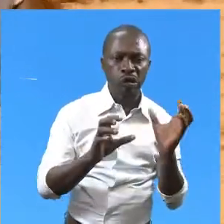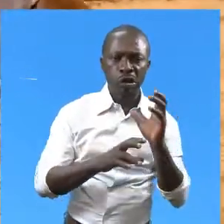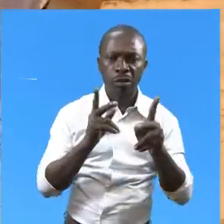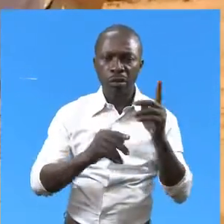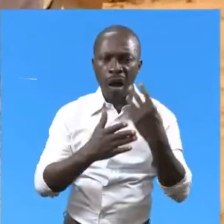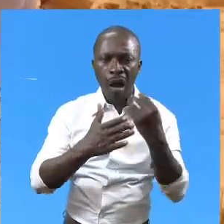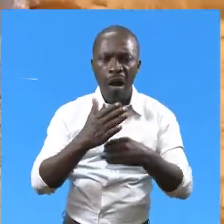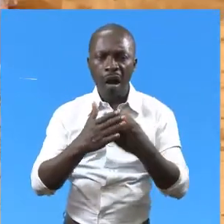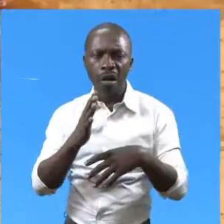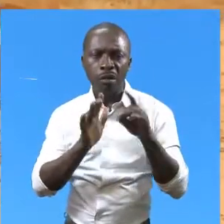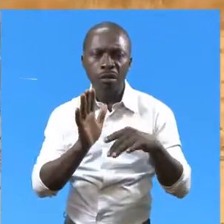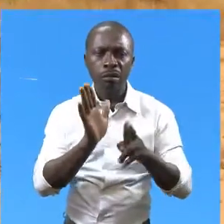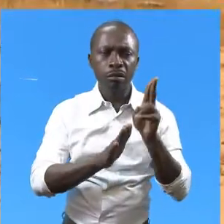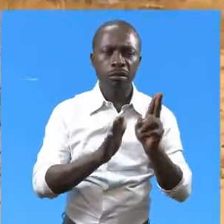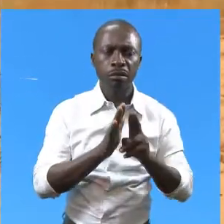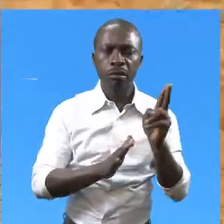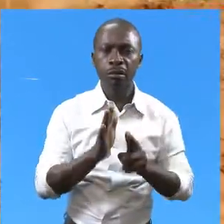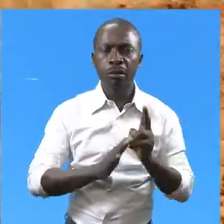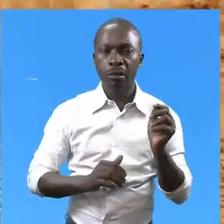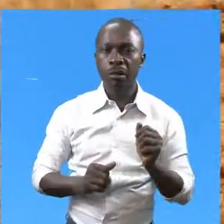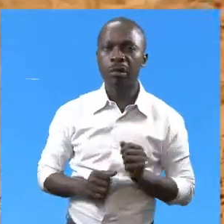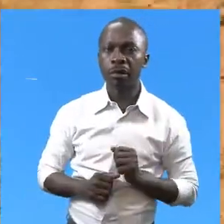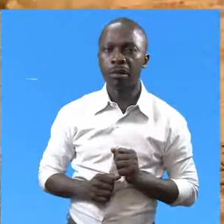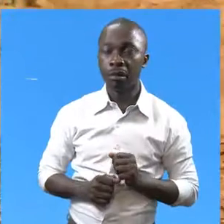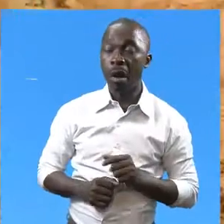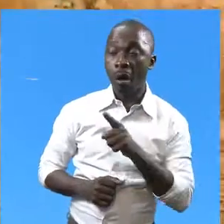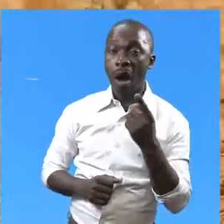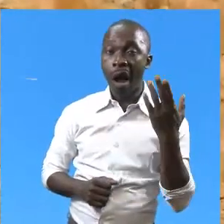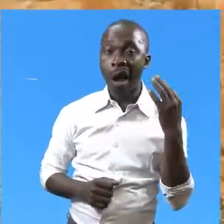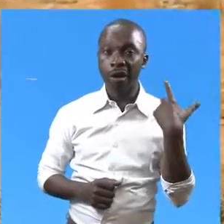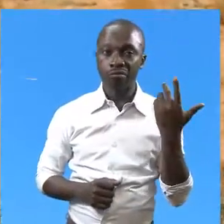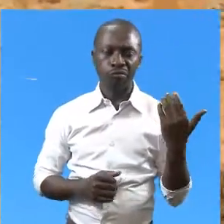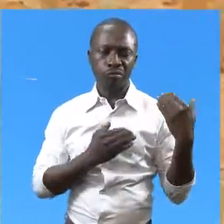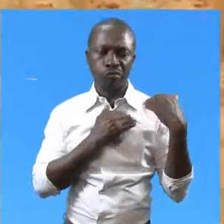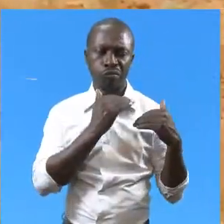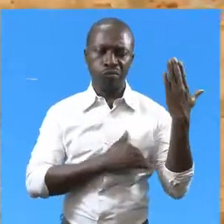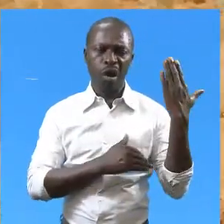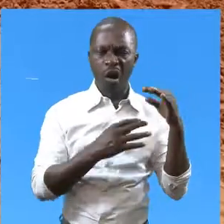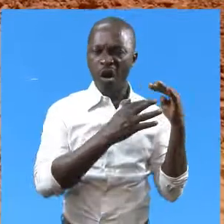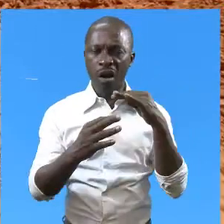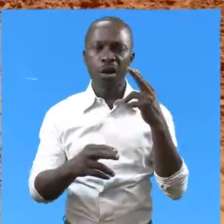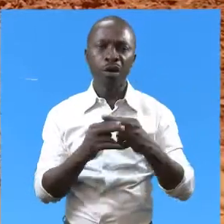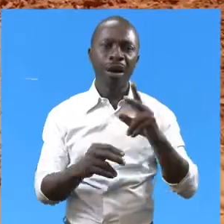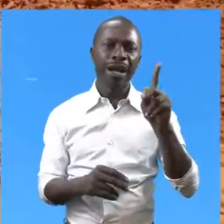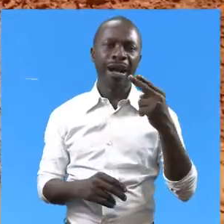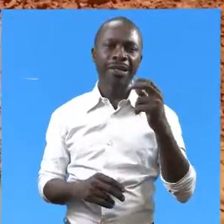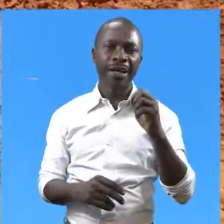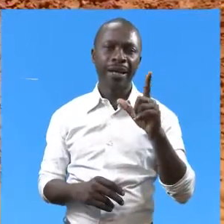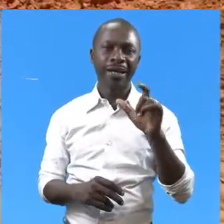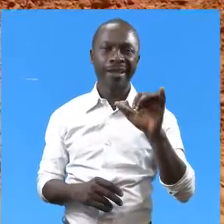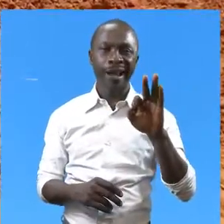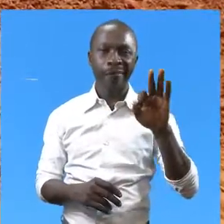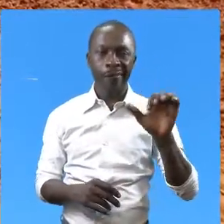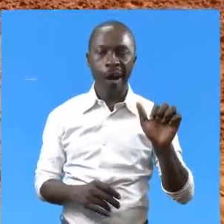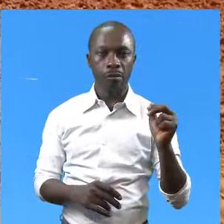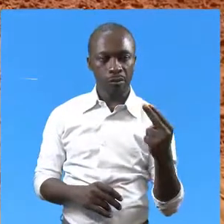le gouvernement d'Union nationale. Après le départ des forces du maréchal Khalifa Haftar, en juin dernier, plusieurs charniers avaient